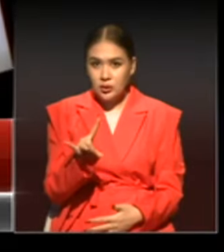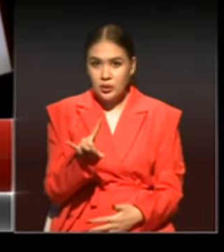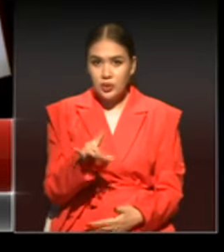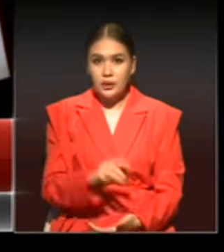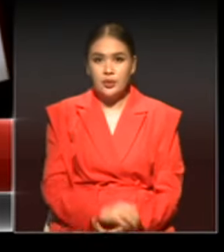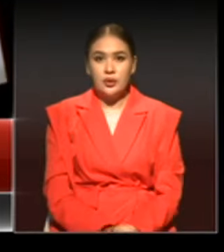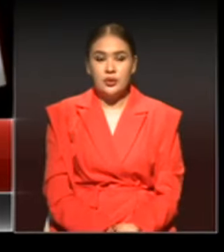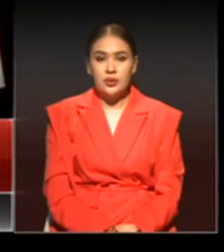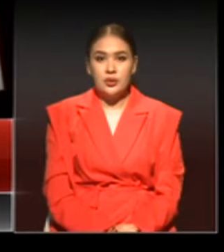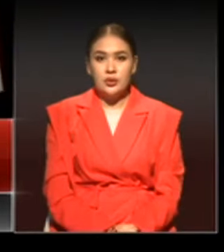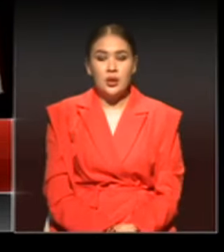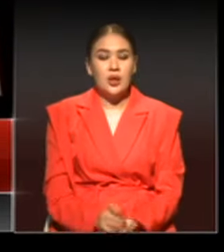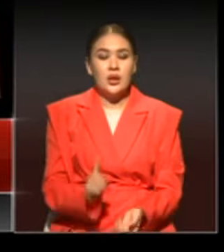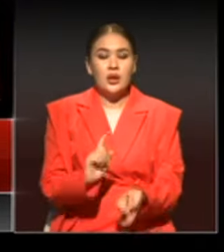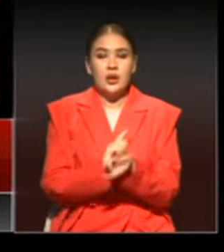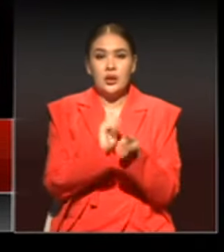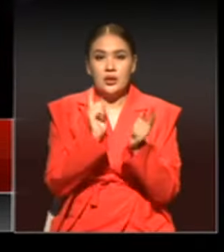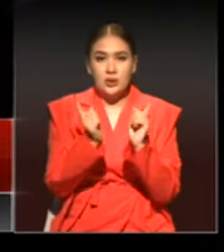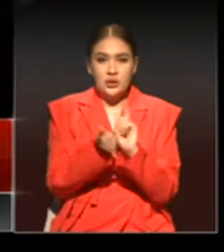қоқыстың керісінше экспорт ретінде қолданысқа басқа мемлекеттерге шығарылады екен. Бізде осы қоқыс полигондарының артында сіздер айтыңыздар